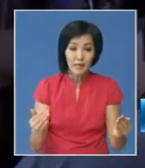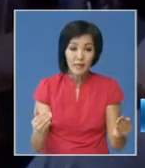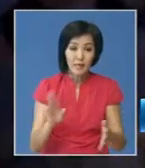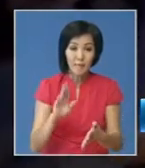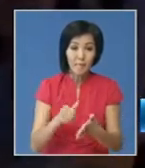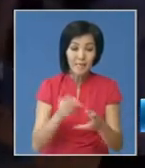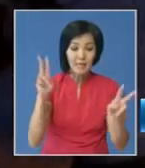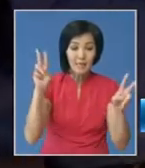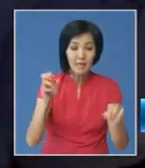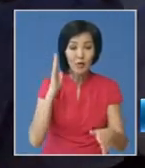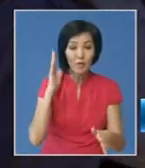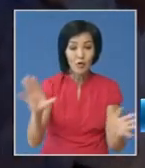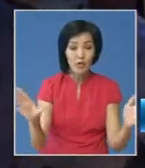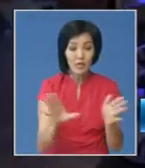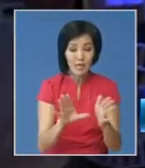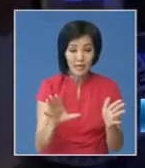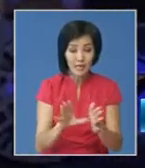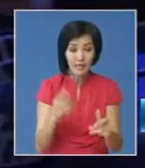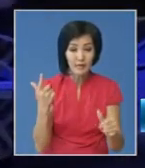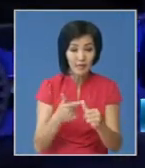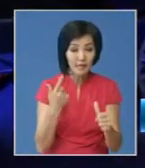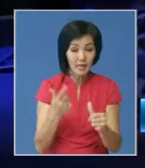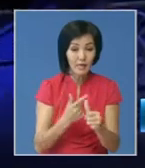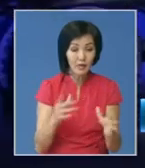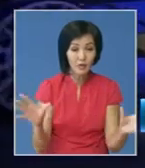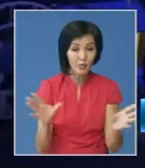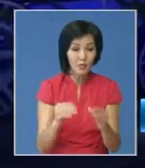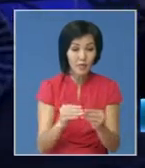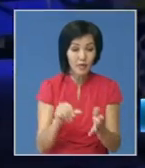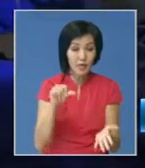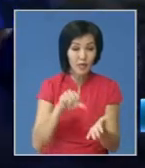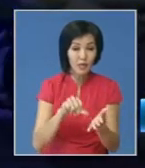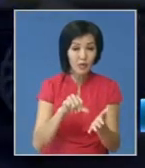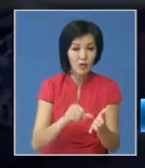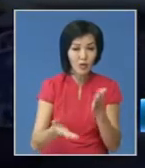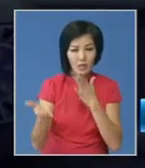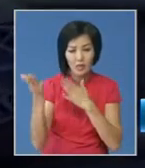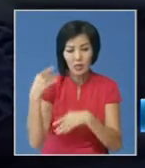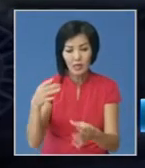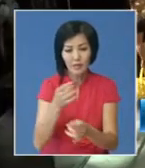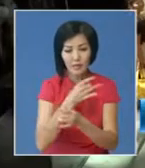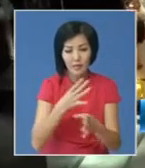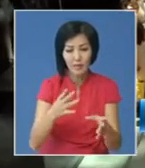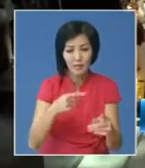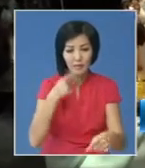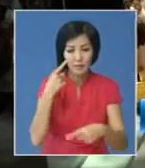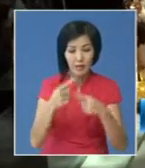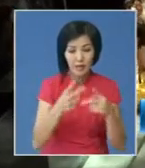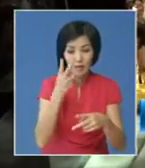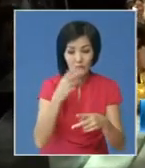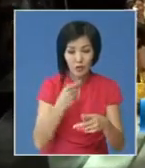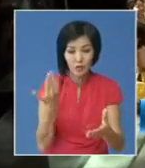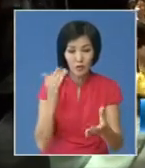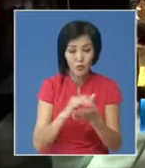басты тақырыбы болашақтың энергиясы деп аталады. Мұнда сонымен бірге қатысушы елдердің ежелгі мәдениеті мен дәстүрімен танысуға болады. Бір ай